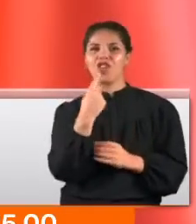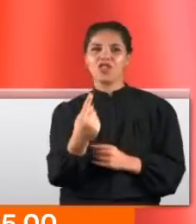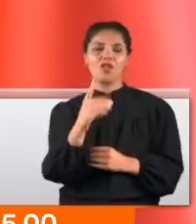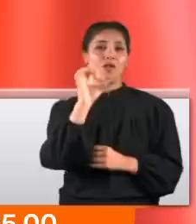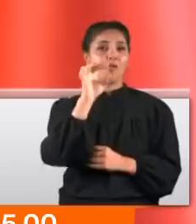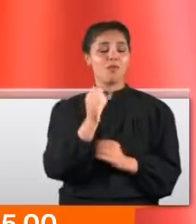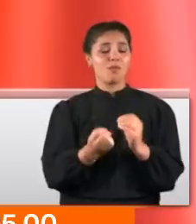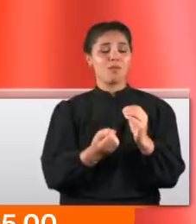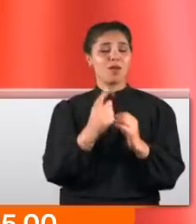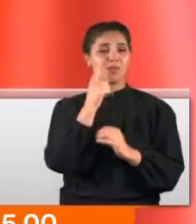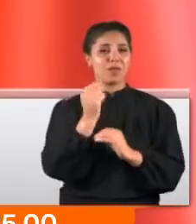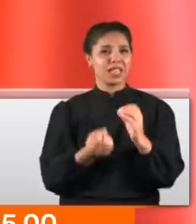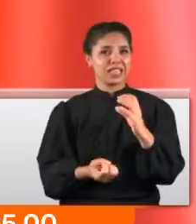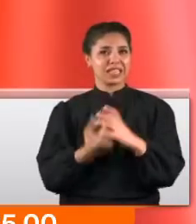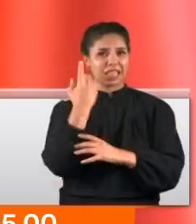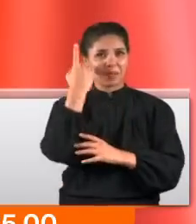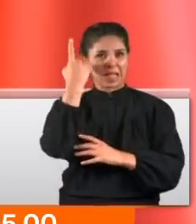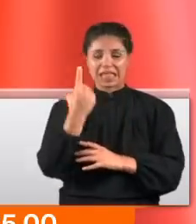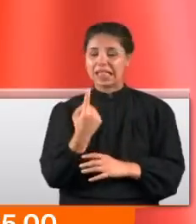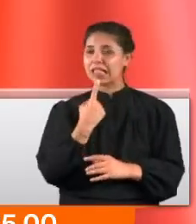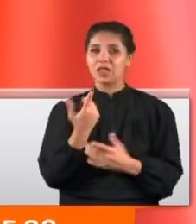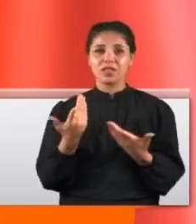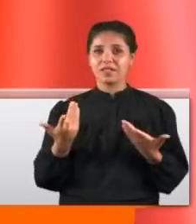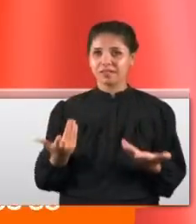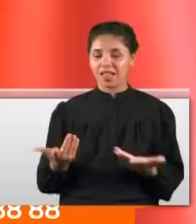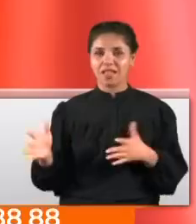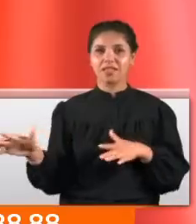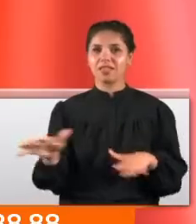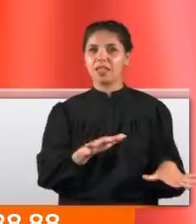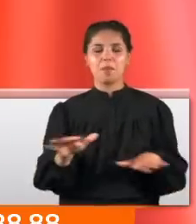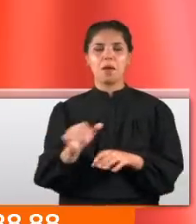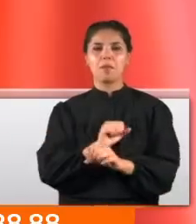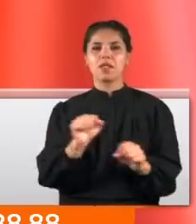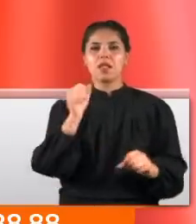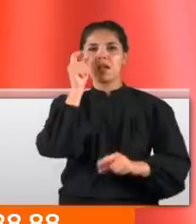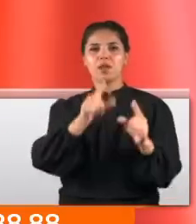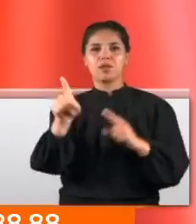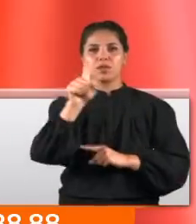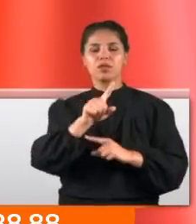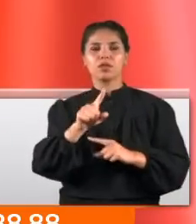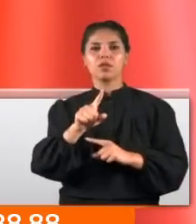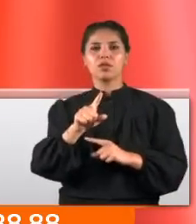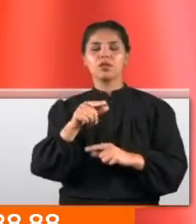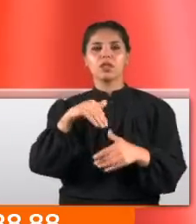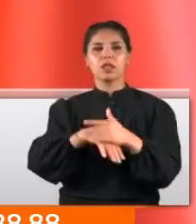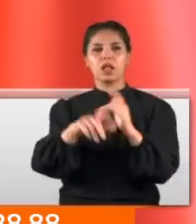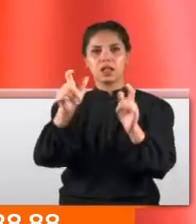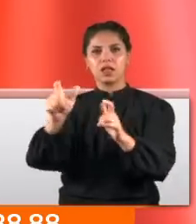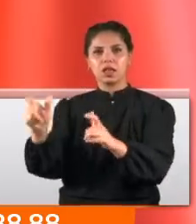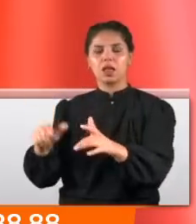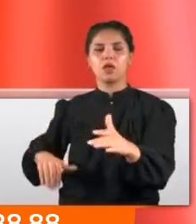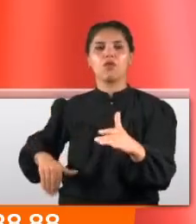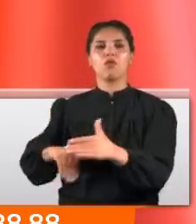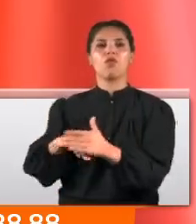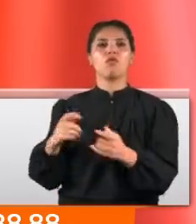15 Mayıs sabahı ilk icraatları depremzedelerimizi sığındıkları yerlerden